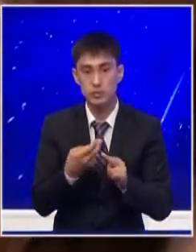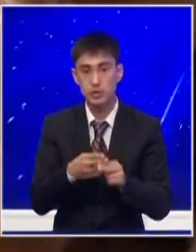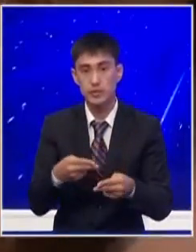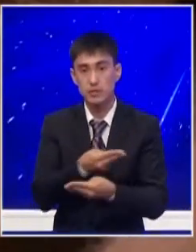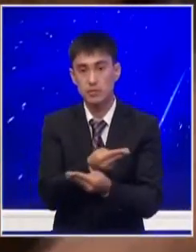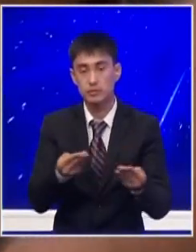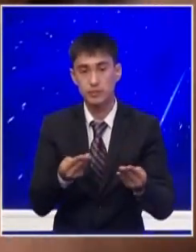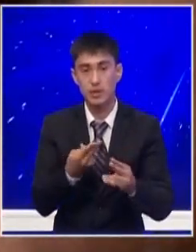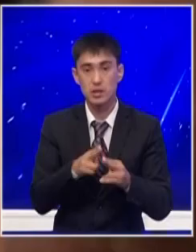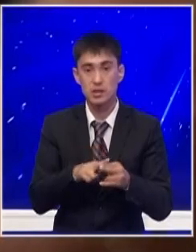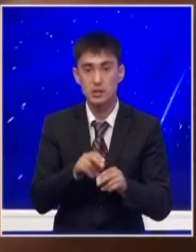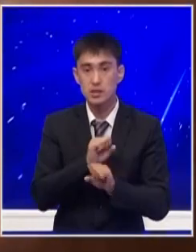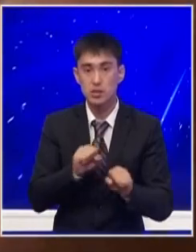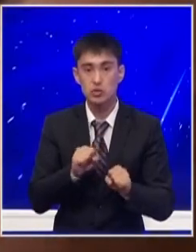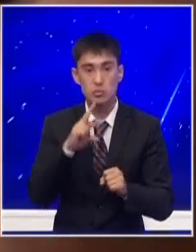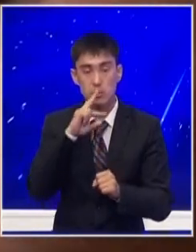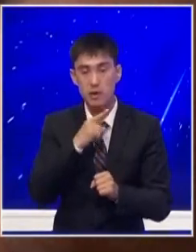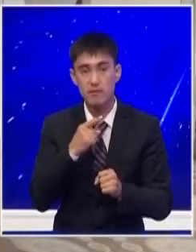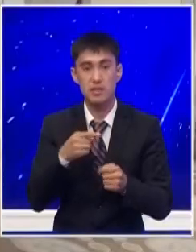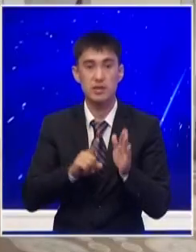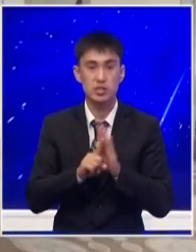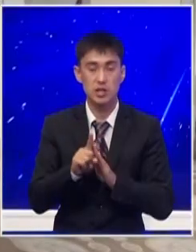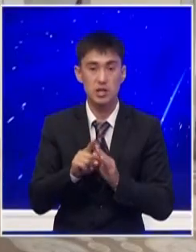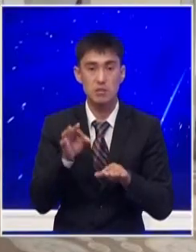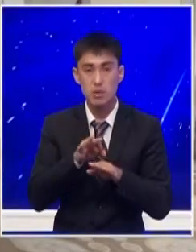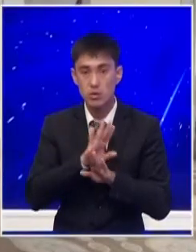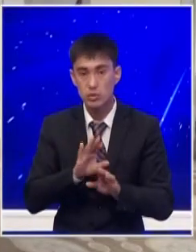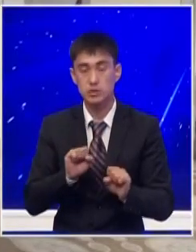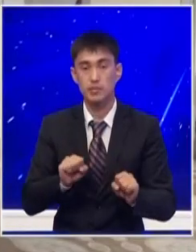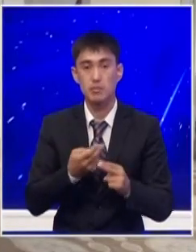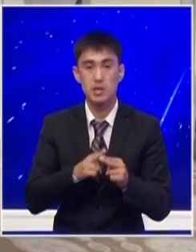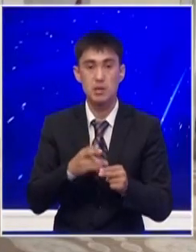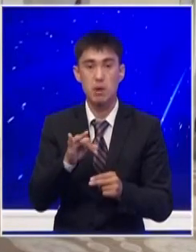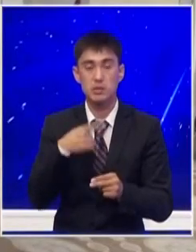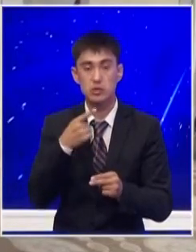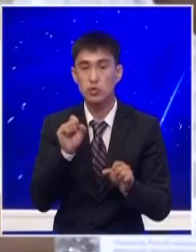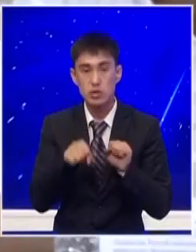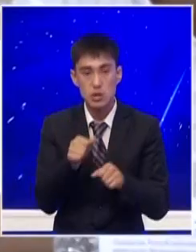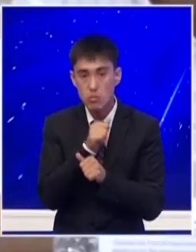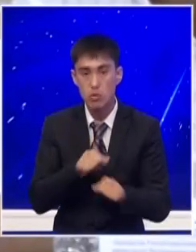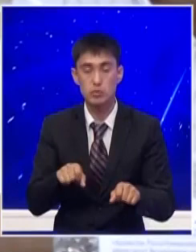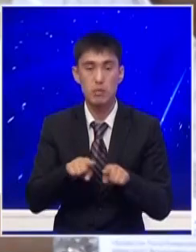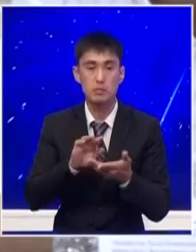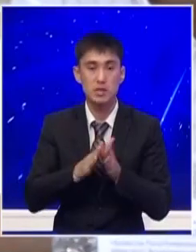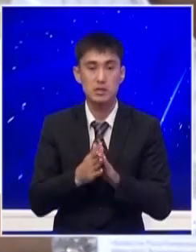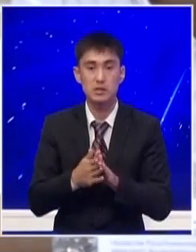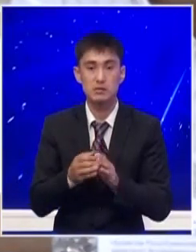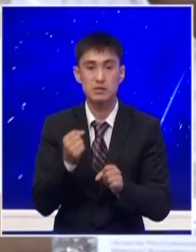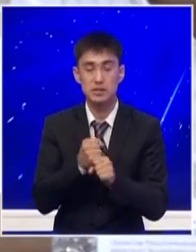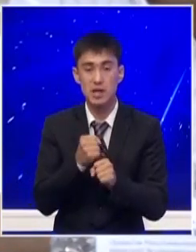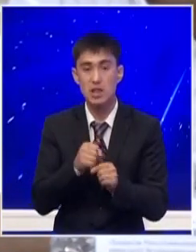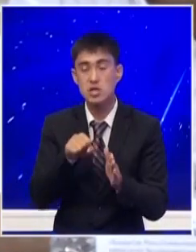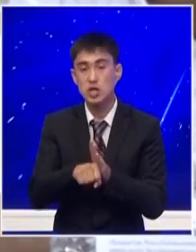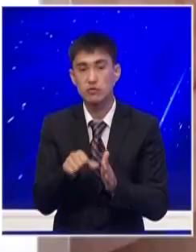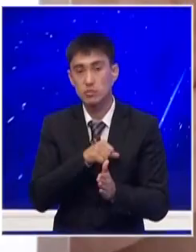Нельзя, чтобы они были корыстными или неправильными изначально. Имам отметил, что тем, кто не может по каким-либо обстоятельствам принести